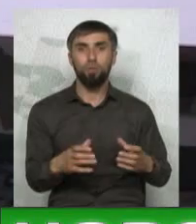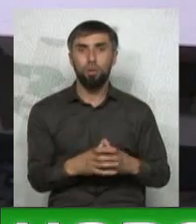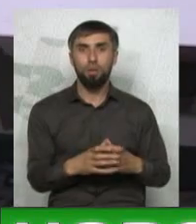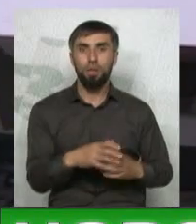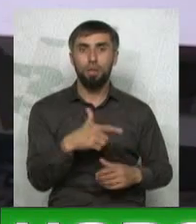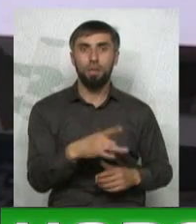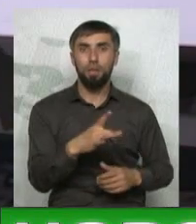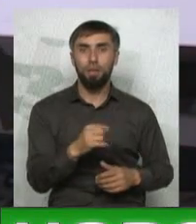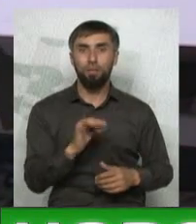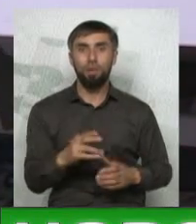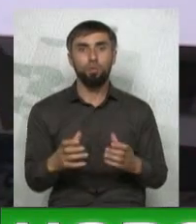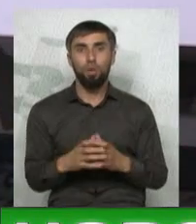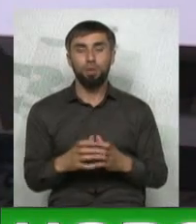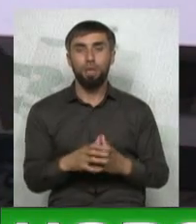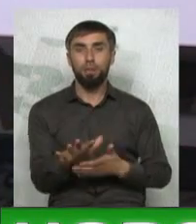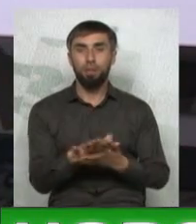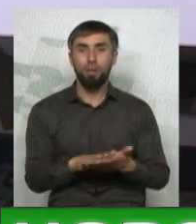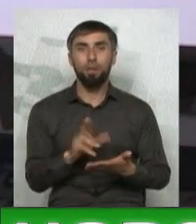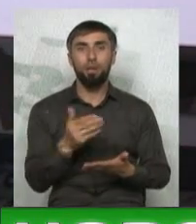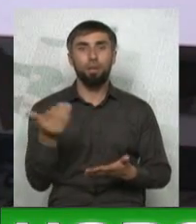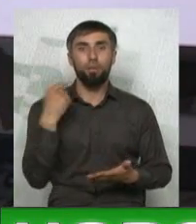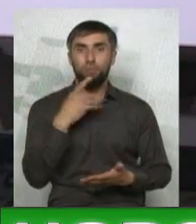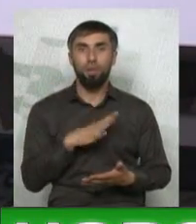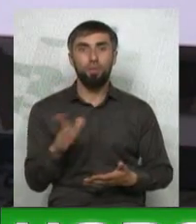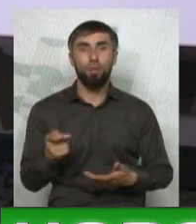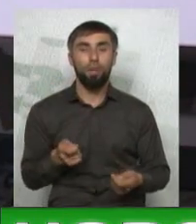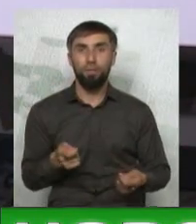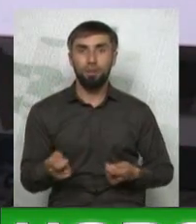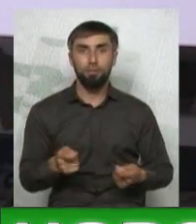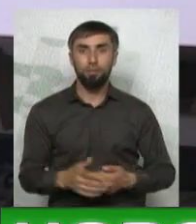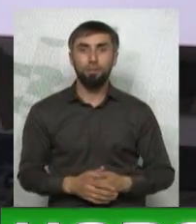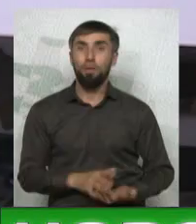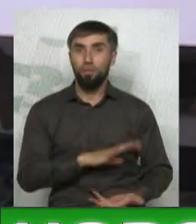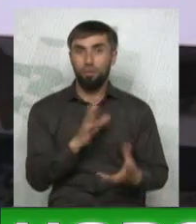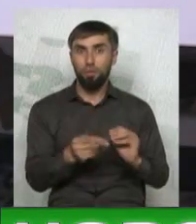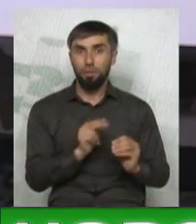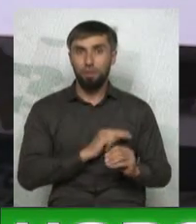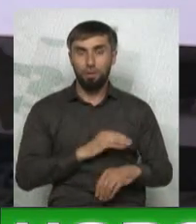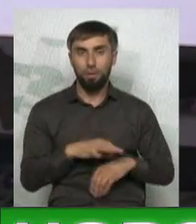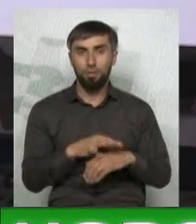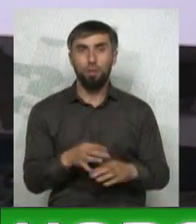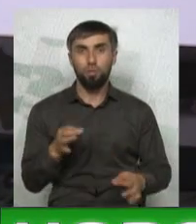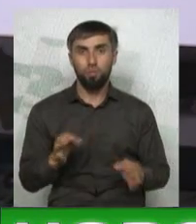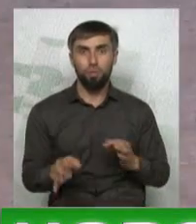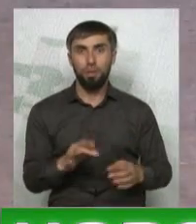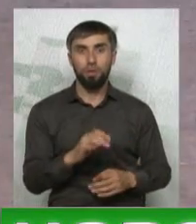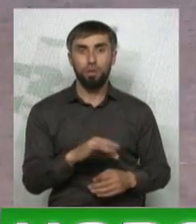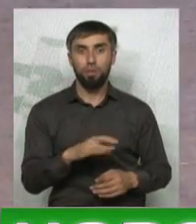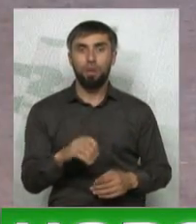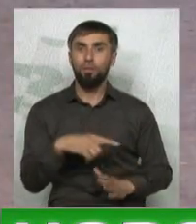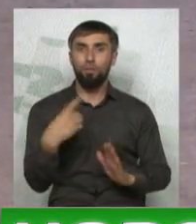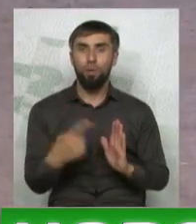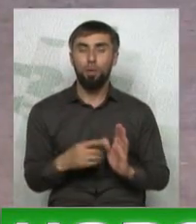график, составляются заявки, как нам раньше сказали в правительстве. В общем, работа идет в нормальном режиме.